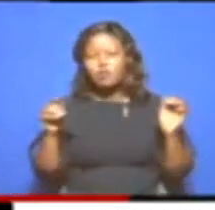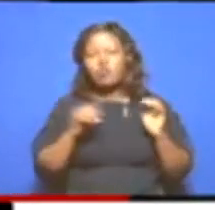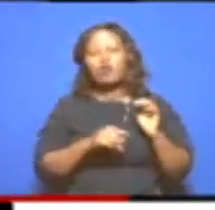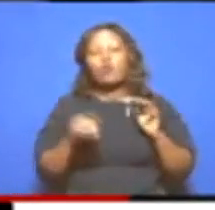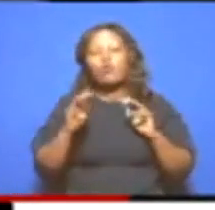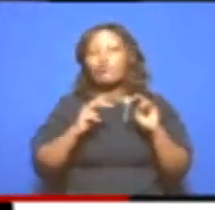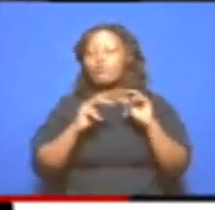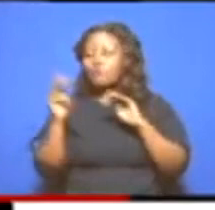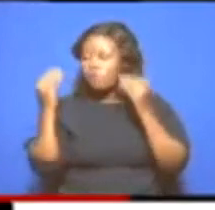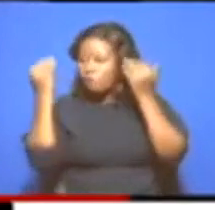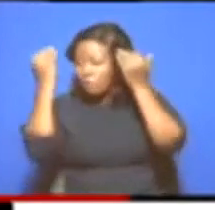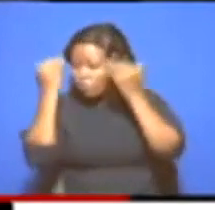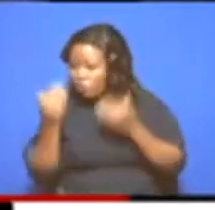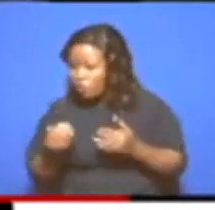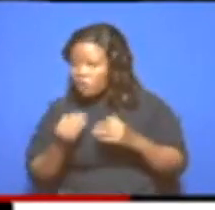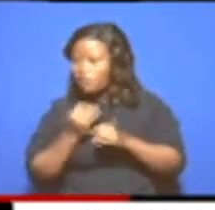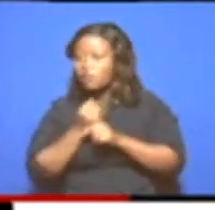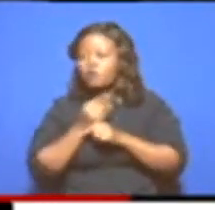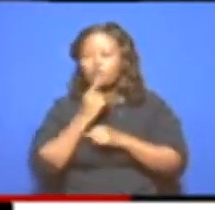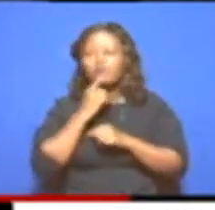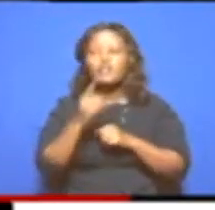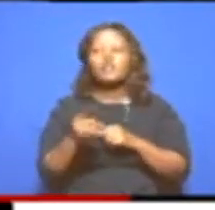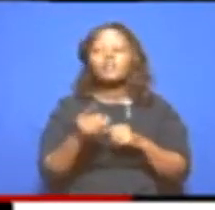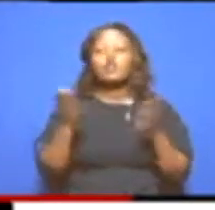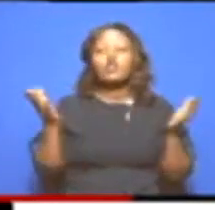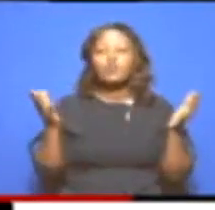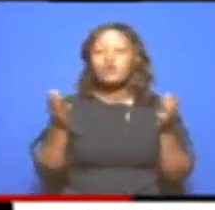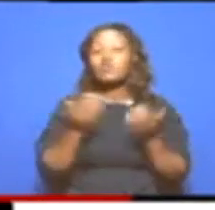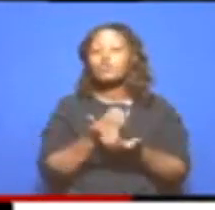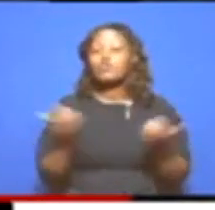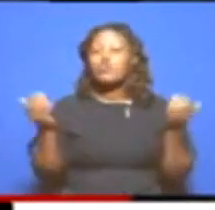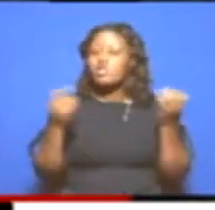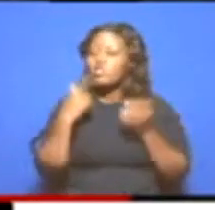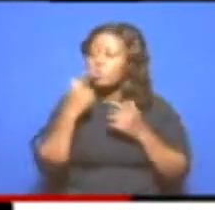haki za mtoto huyu aliye najisiwa shuleni